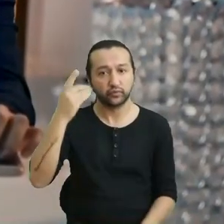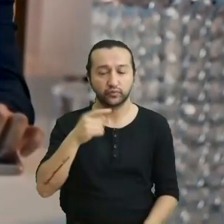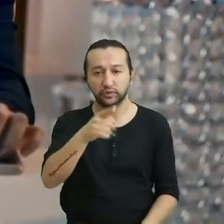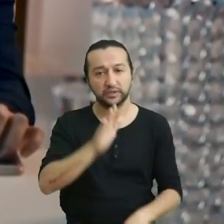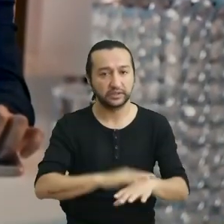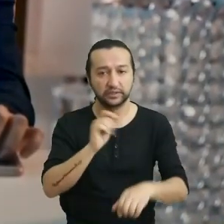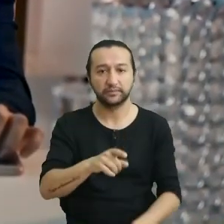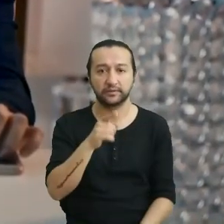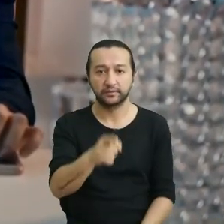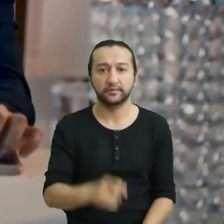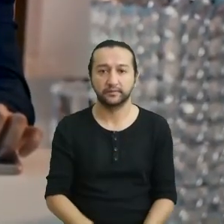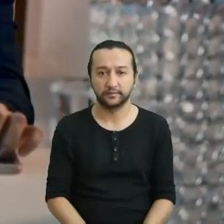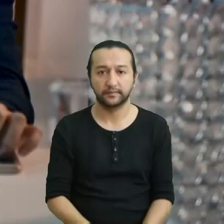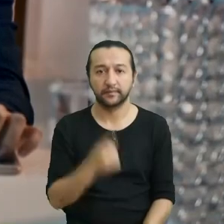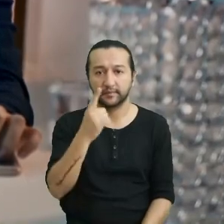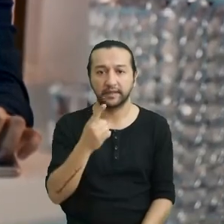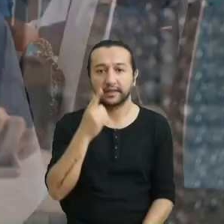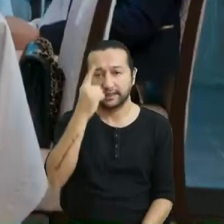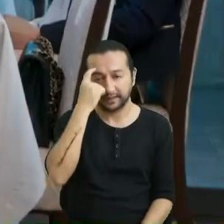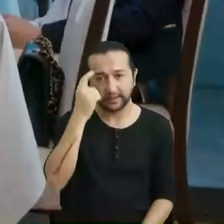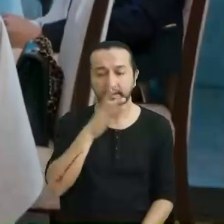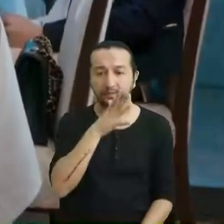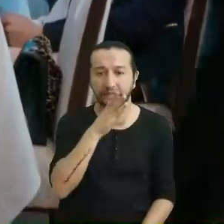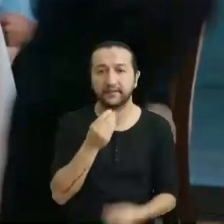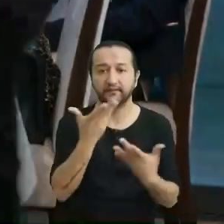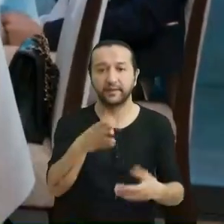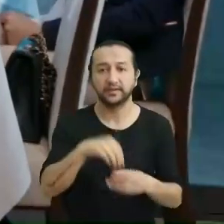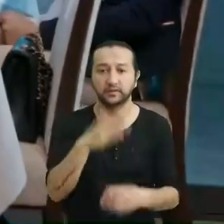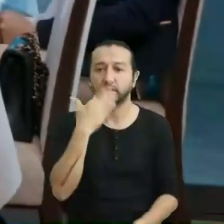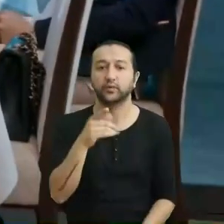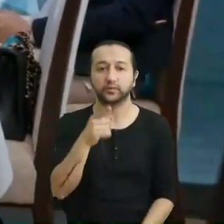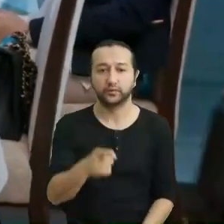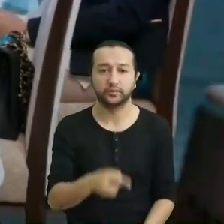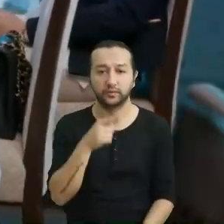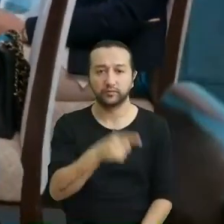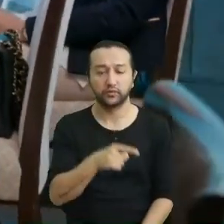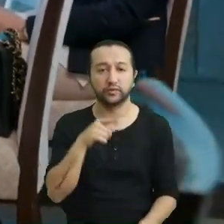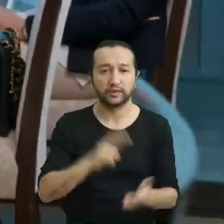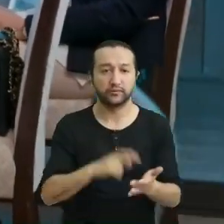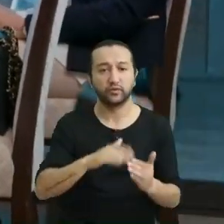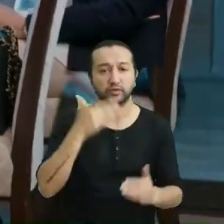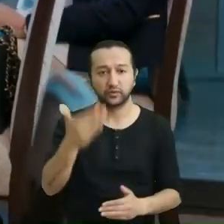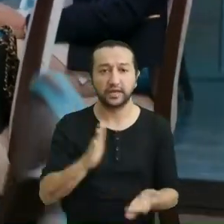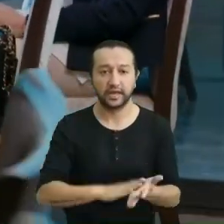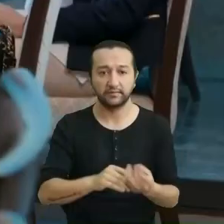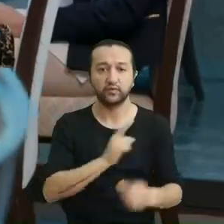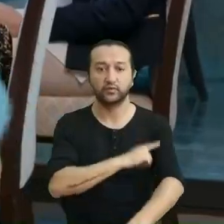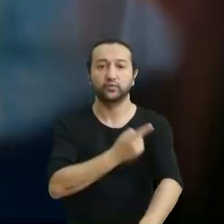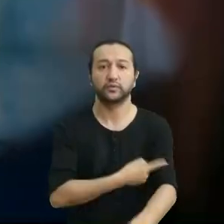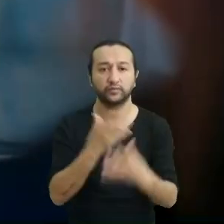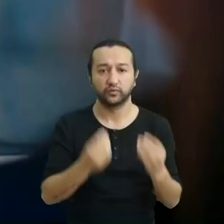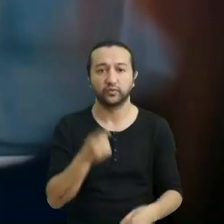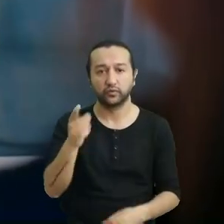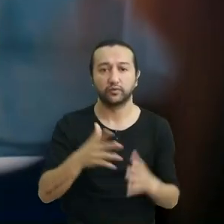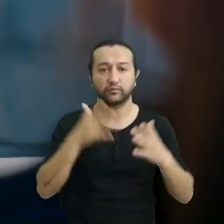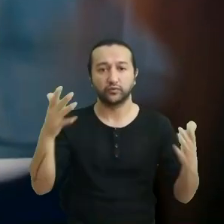zaman. Bir tek bilgi aktarım için yoksunuz. Bu rapordan sonra elim çok güçlenmiş olacak.